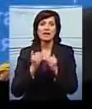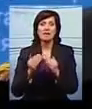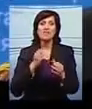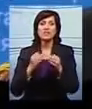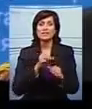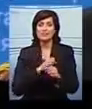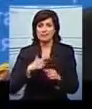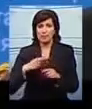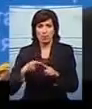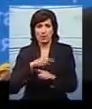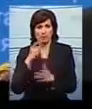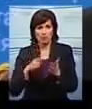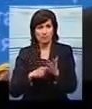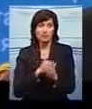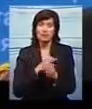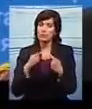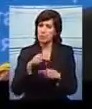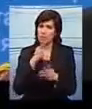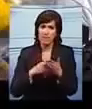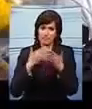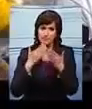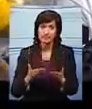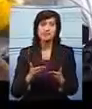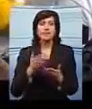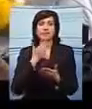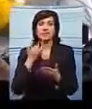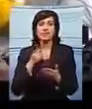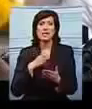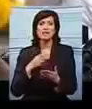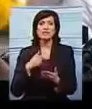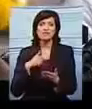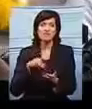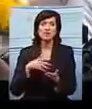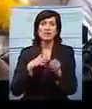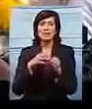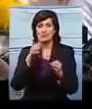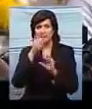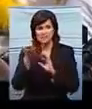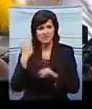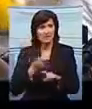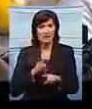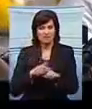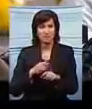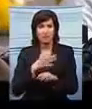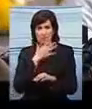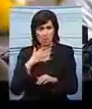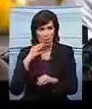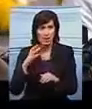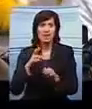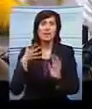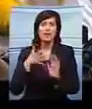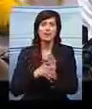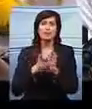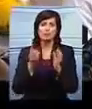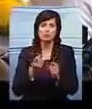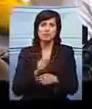этому вопросу. Но я хотел бы вам по другому вопросу сказать. Последний раз вы к нам вышли 15 месяцев назад. Это достаточно много. И я понимаю, что